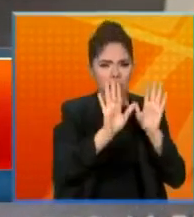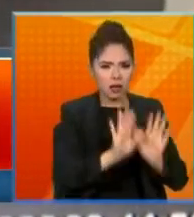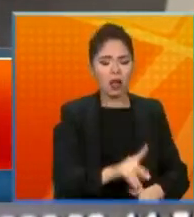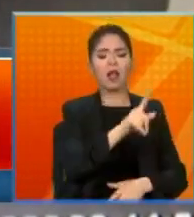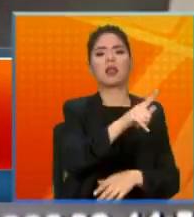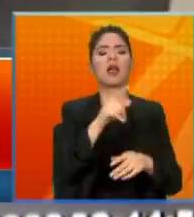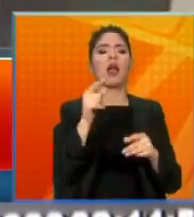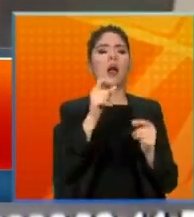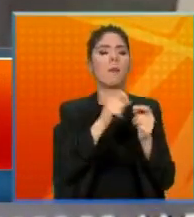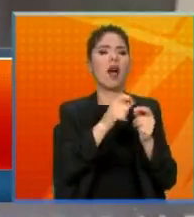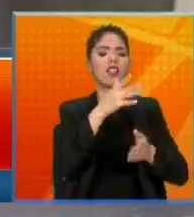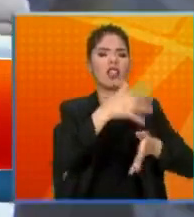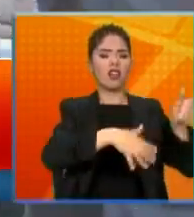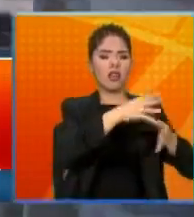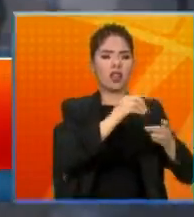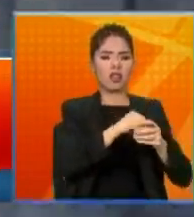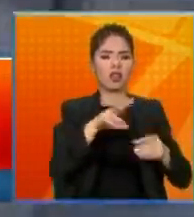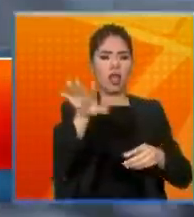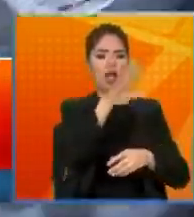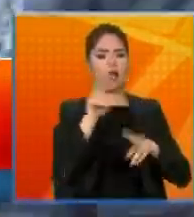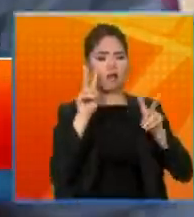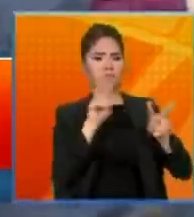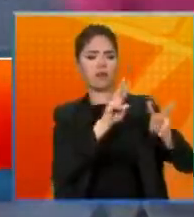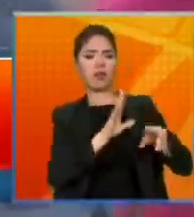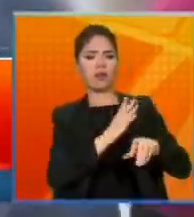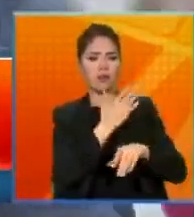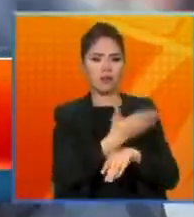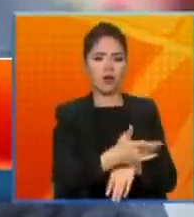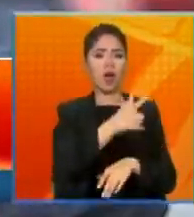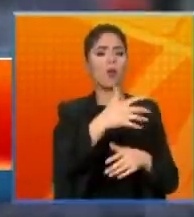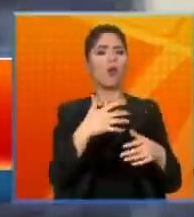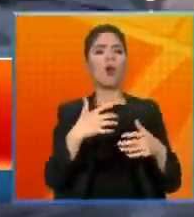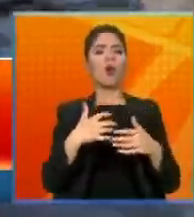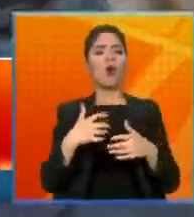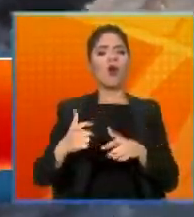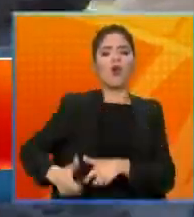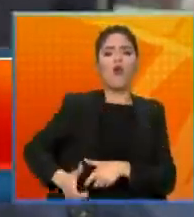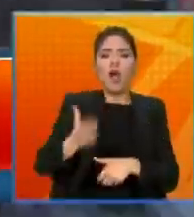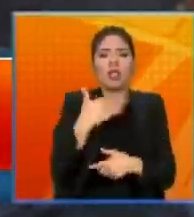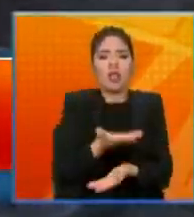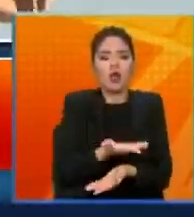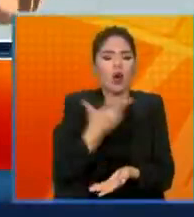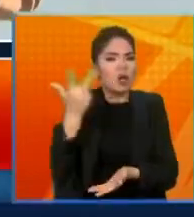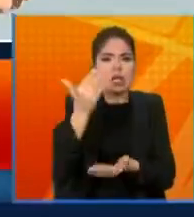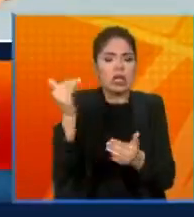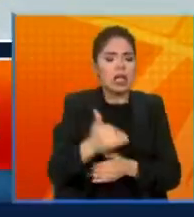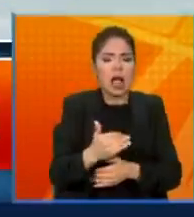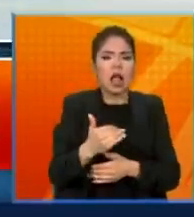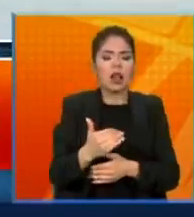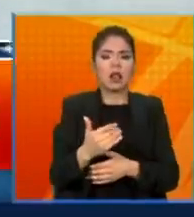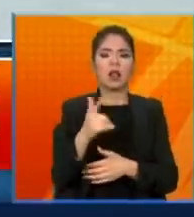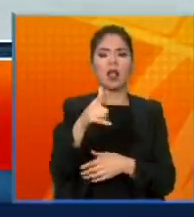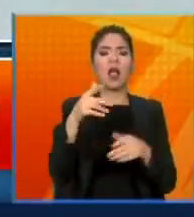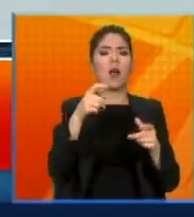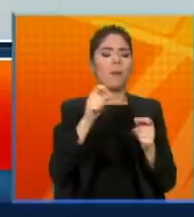yaşandığı Bağdat Caddesi'ne çevrildi. Biz de şu anda yürüyoruz ama çok güvenli değil yani, her an birisi yine böyle hızlı gelebilir. Bağdat